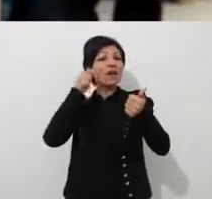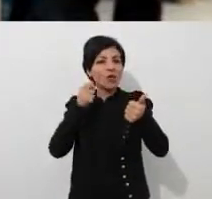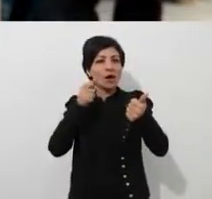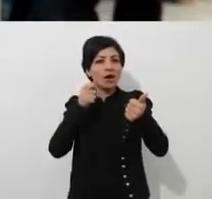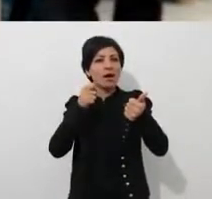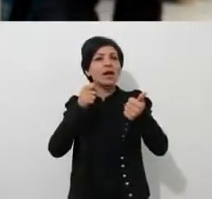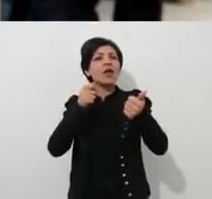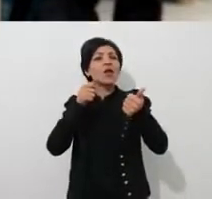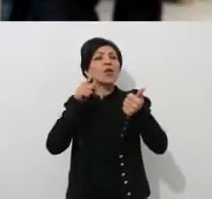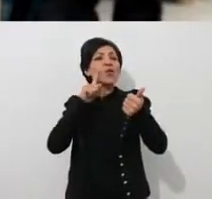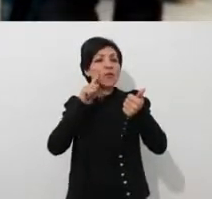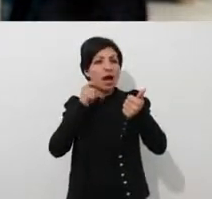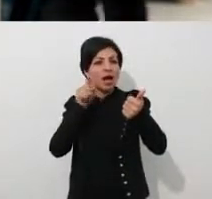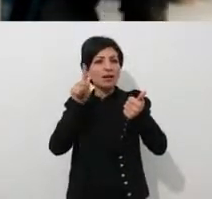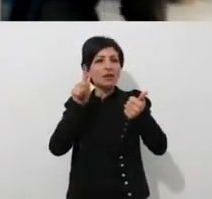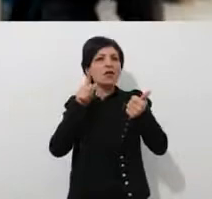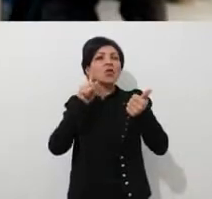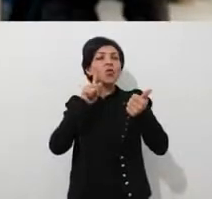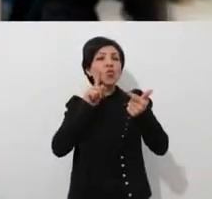غفران ومروة